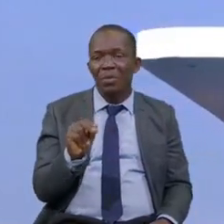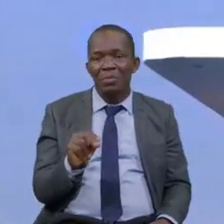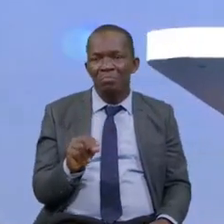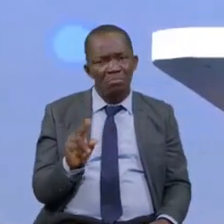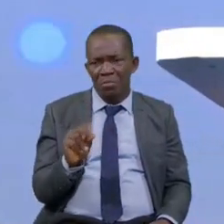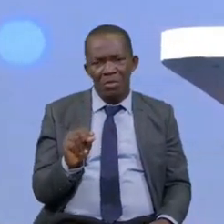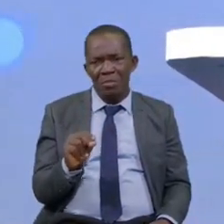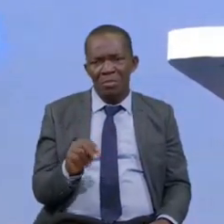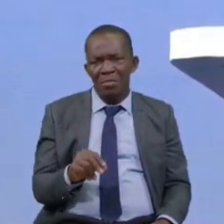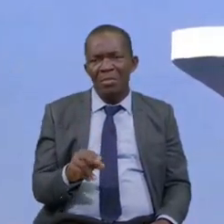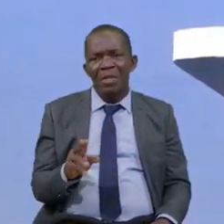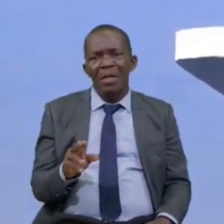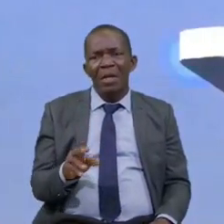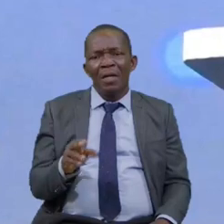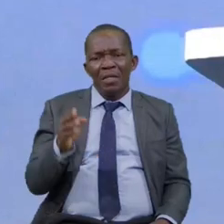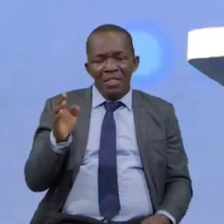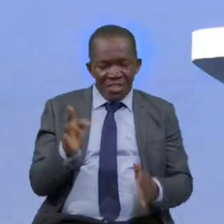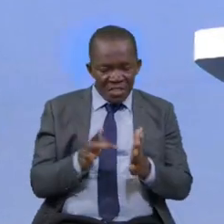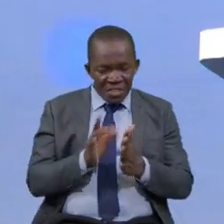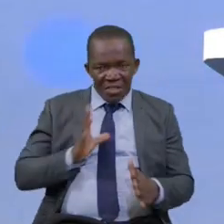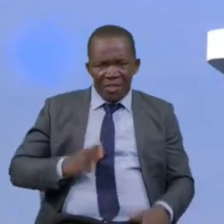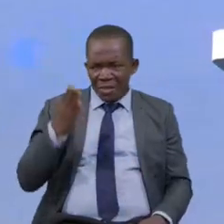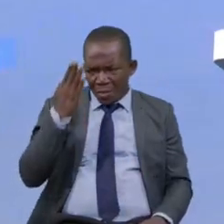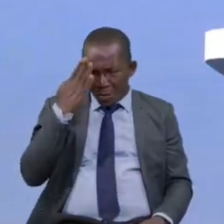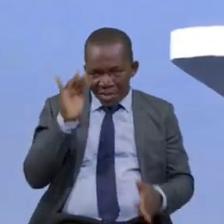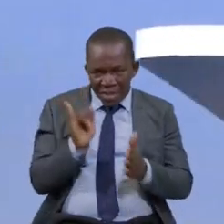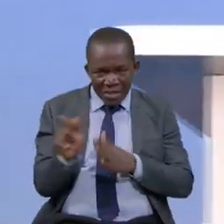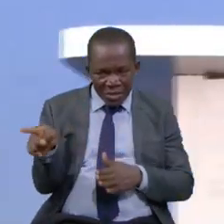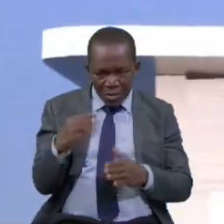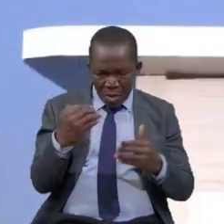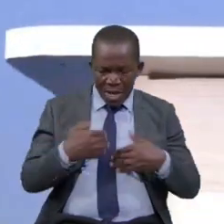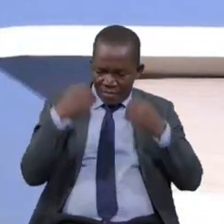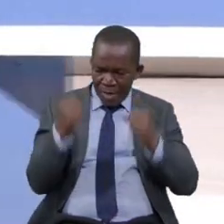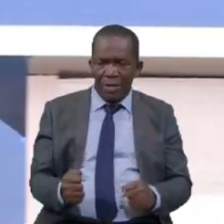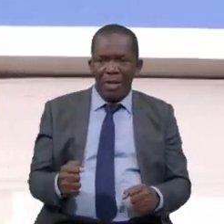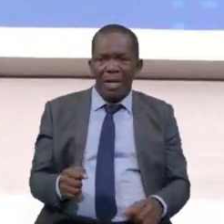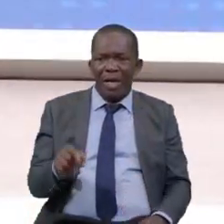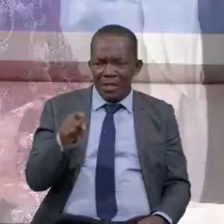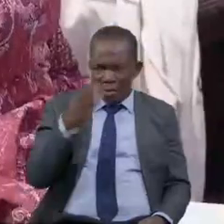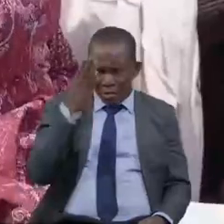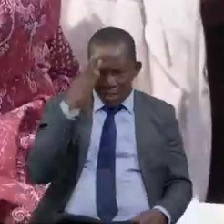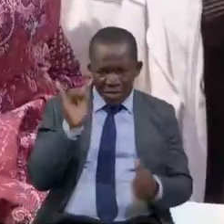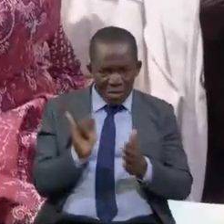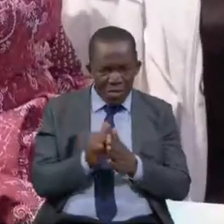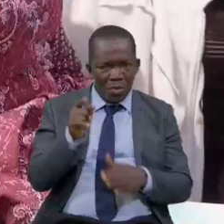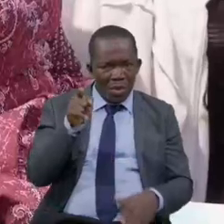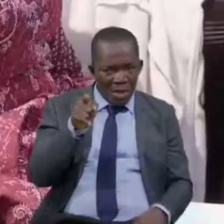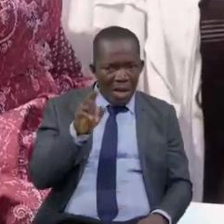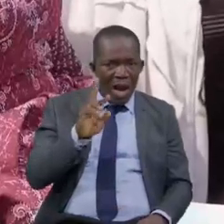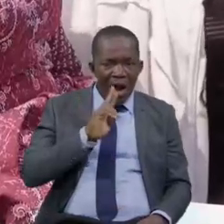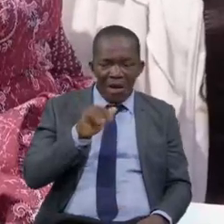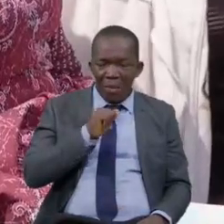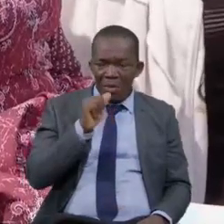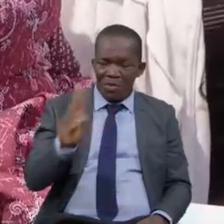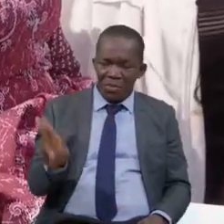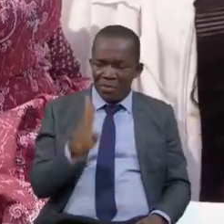Et cette chose, c'est que tu n'utilises pas la puissance que le Seigneur t'a donnée. Et tu cours là-bas. Tu ne vas plus courir.